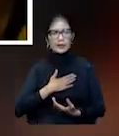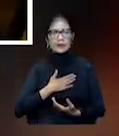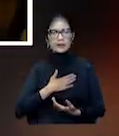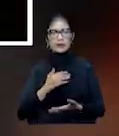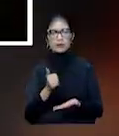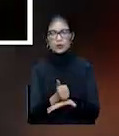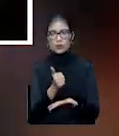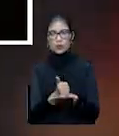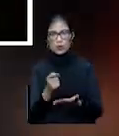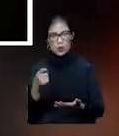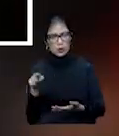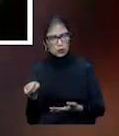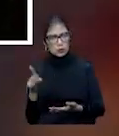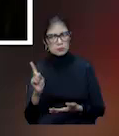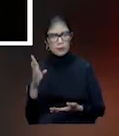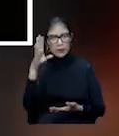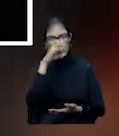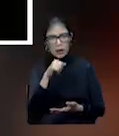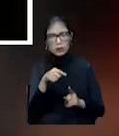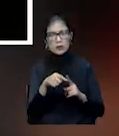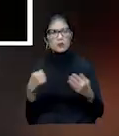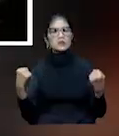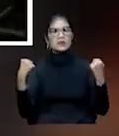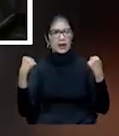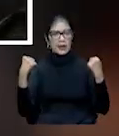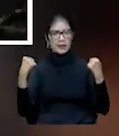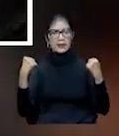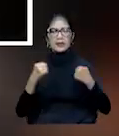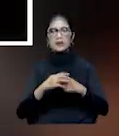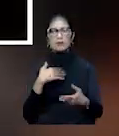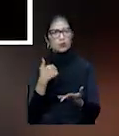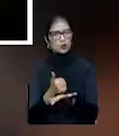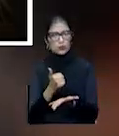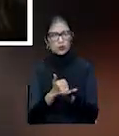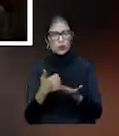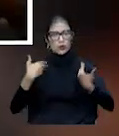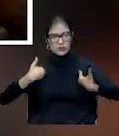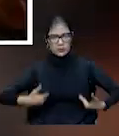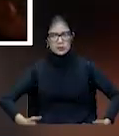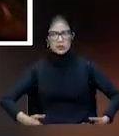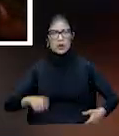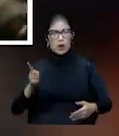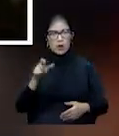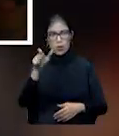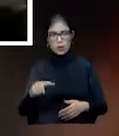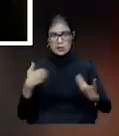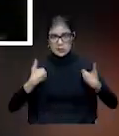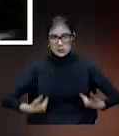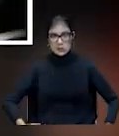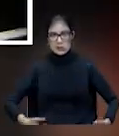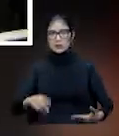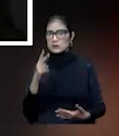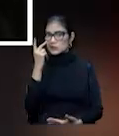nggak sih gitu loh, karena kita tahu dia sehat, orangnya disiplin ya, berarti kalau orang disiplin pastinya rajin untuk cek